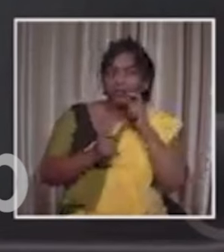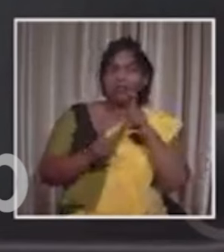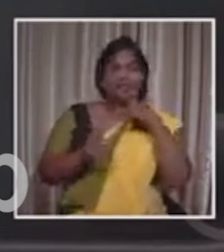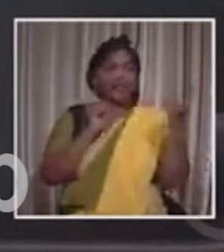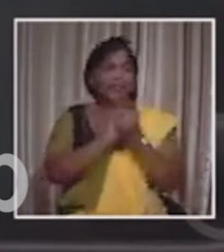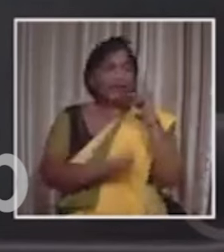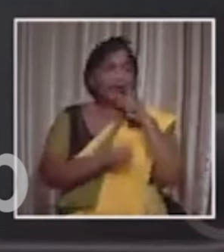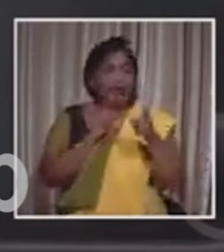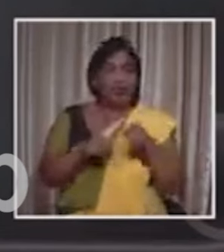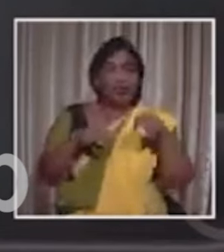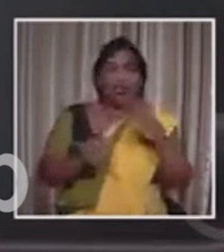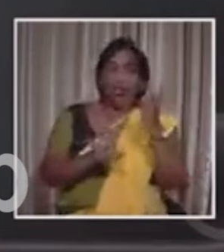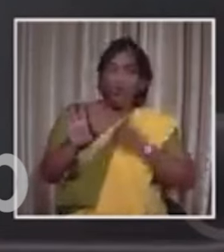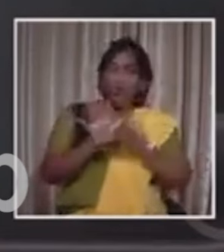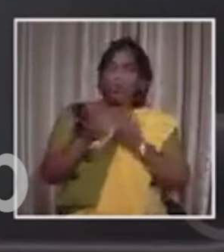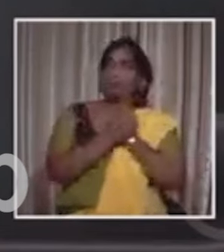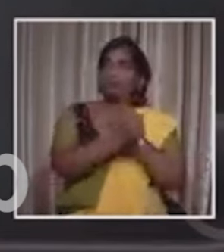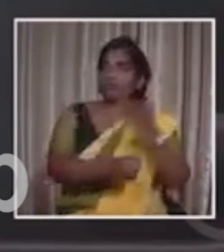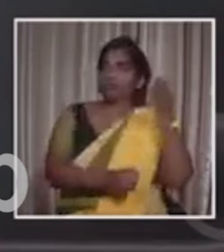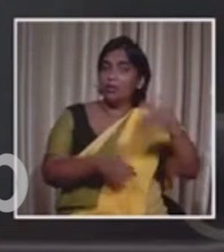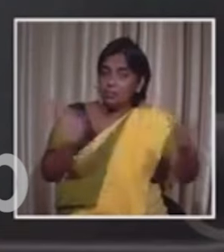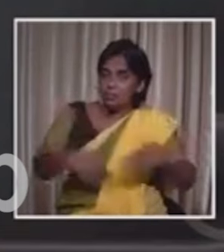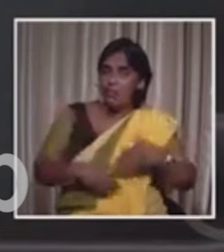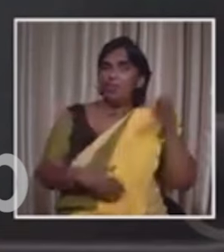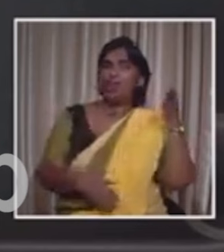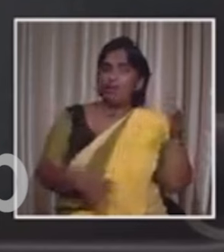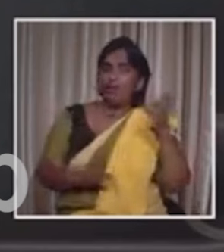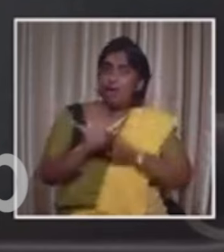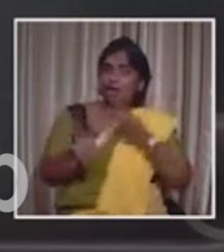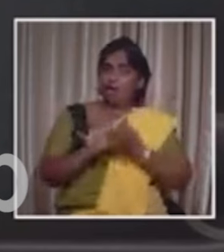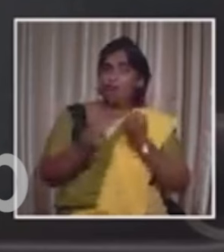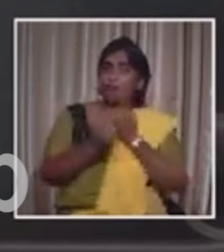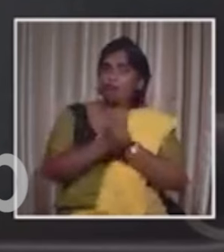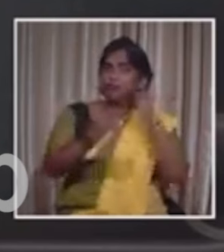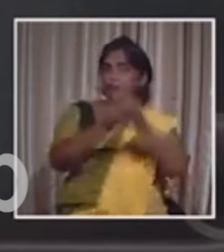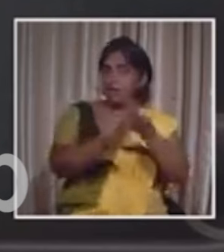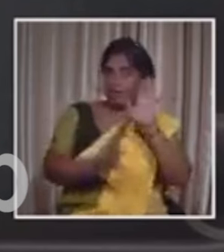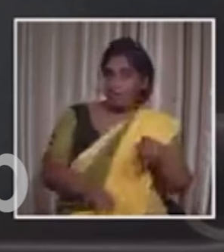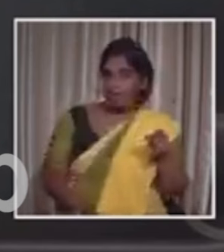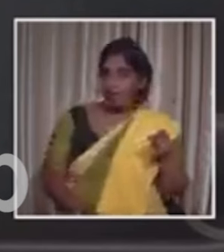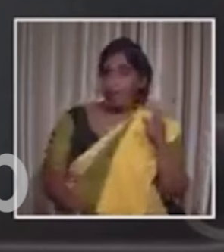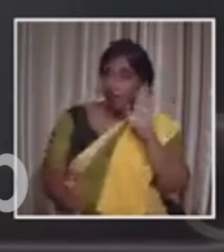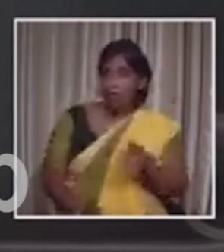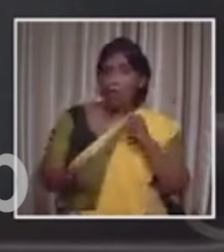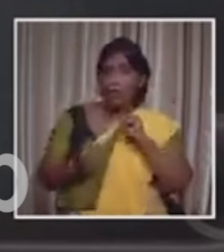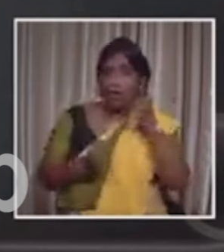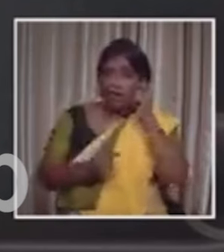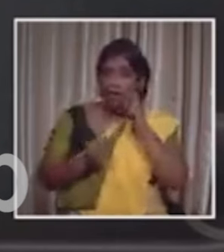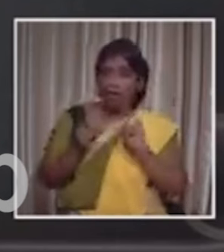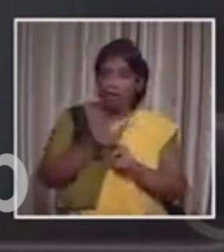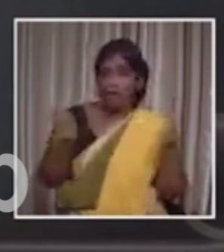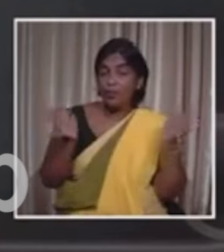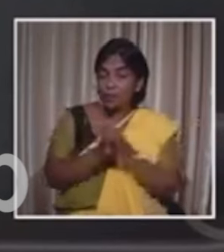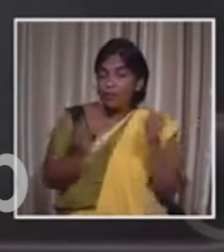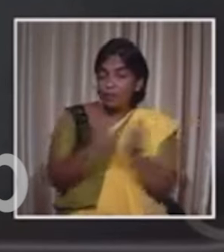අවුරුදු ගණන් ඇතුලේ ඉන්නවා. තවම අවුරුදු දෙක තුන ඕන්ව රඳවුම් බාරේ තියාගෙන ඉන්නවා. නමුත් සාරාන් එක්ක වැඩ කරපු අයව නිදාස් කරලා